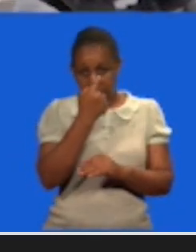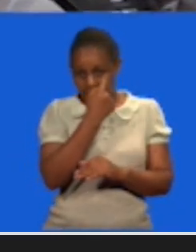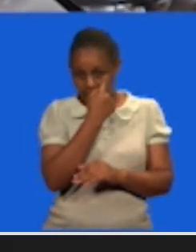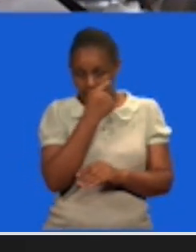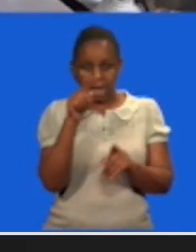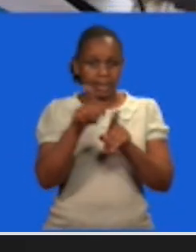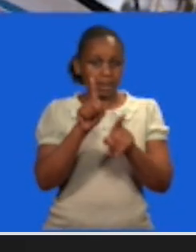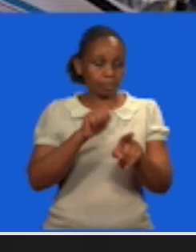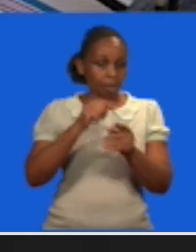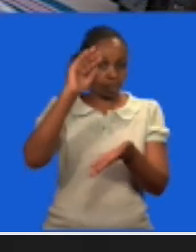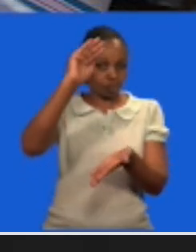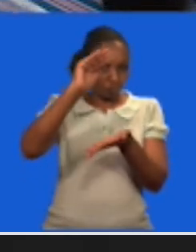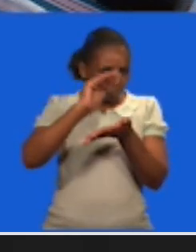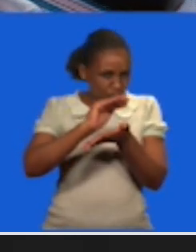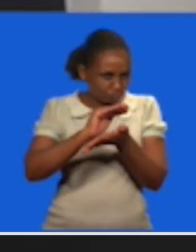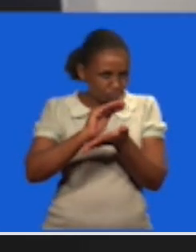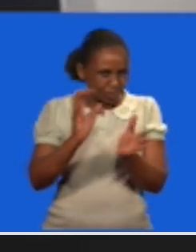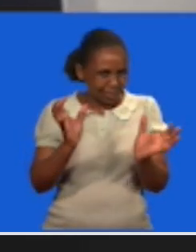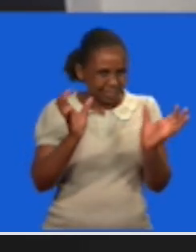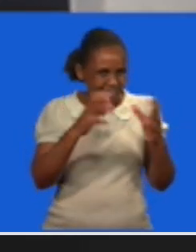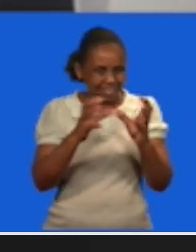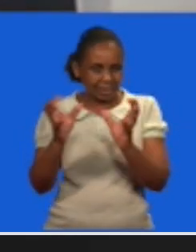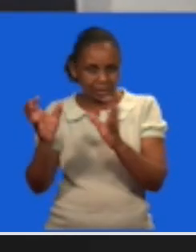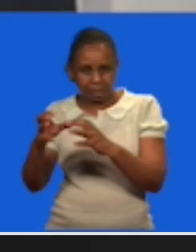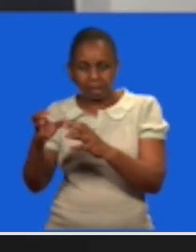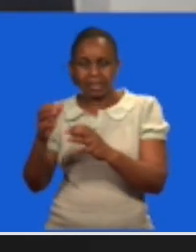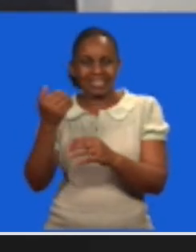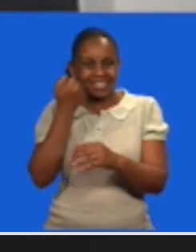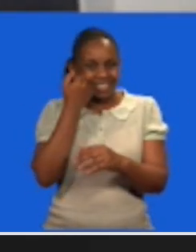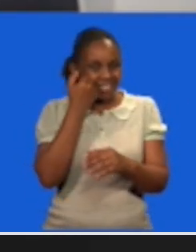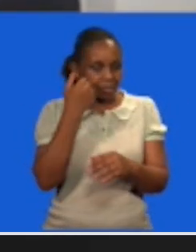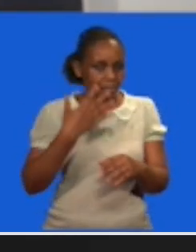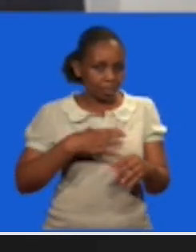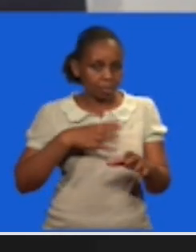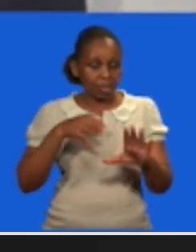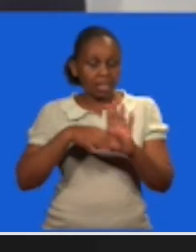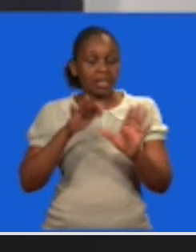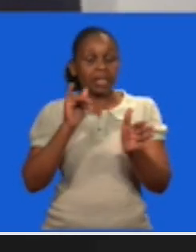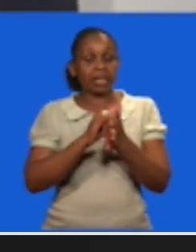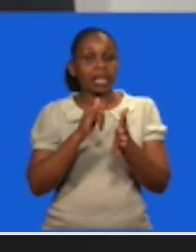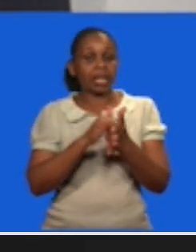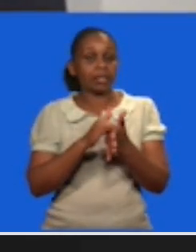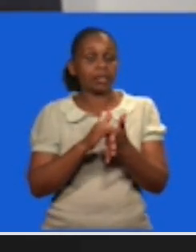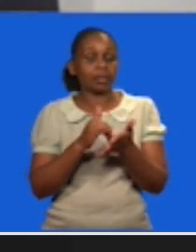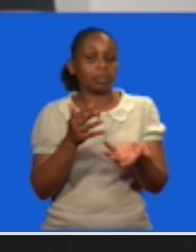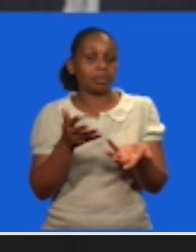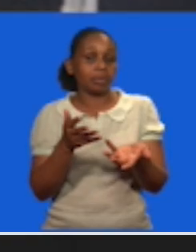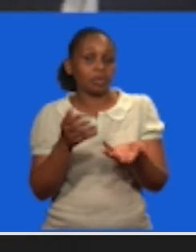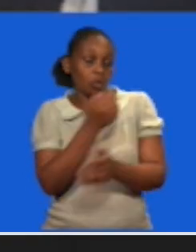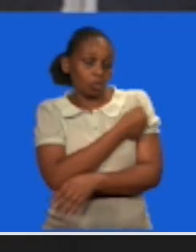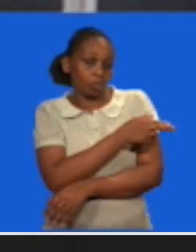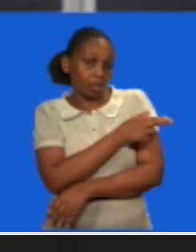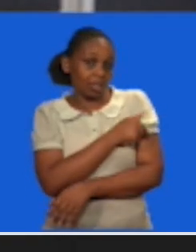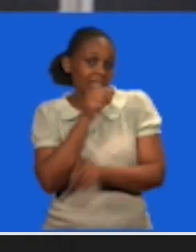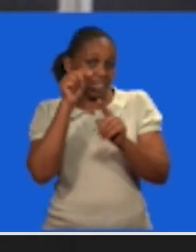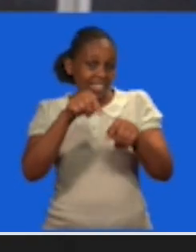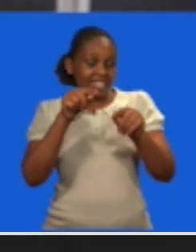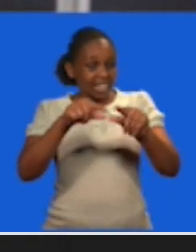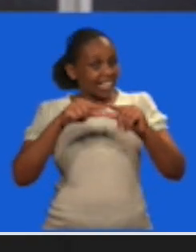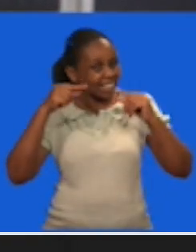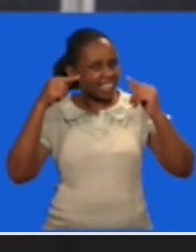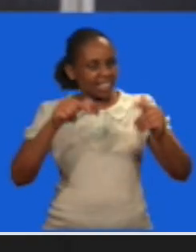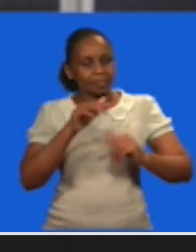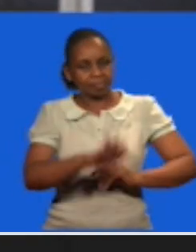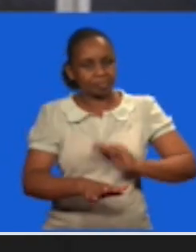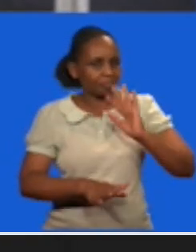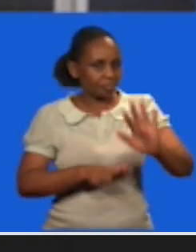katika upasuaji na kupunguza msongamano wa wagonjwa katika hospitali hiyo. This is a great milestone for